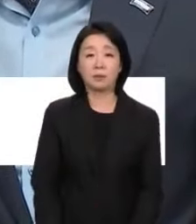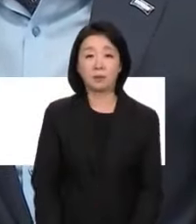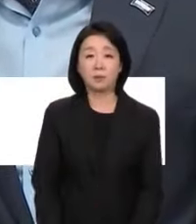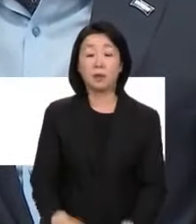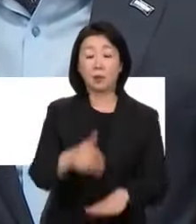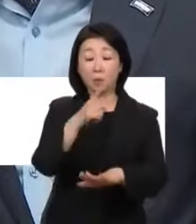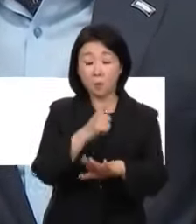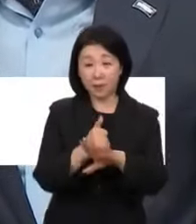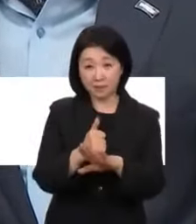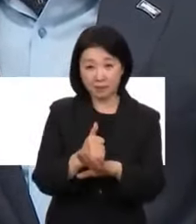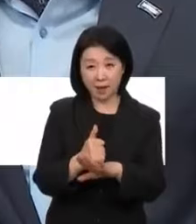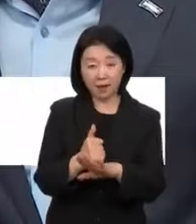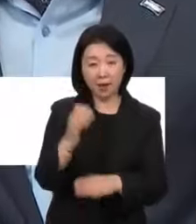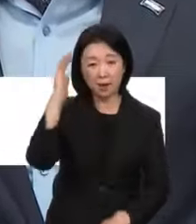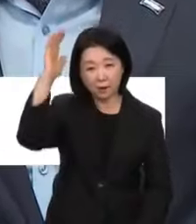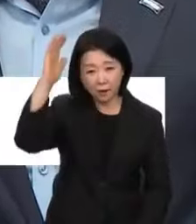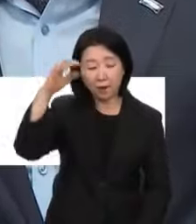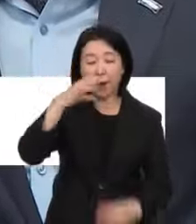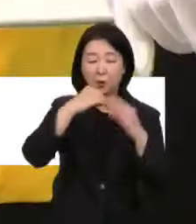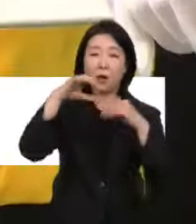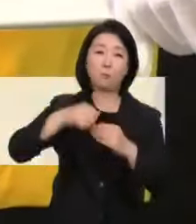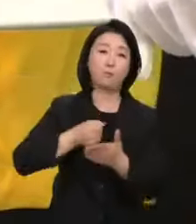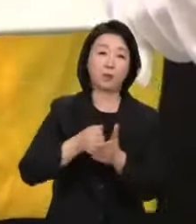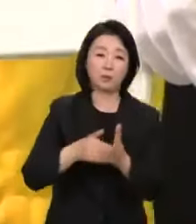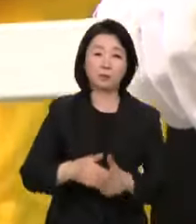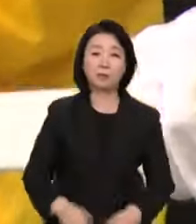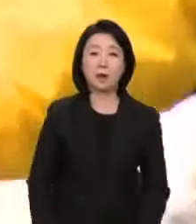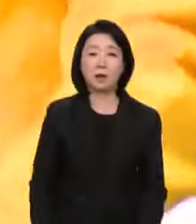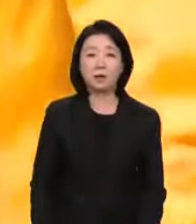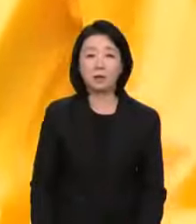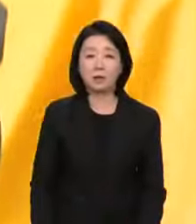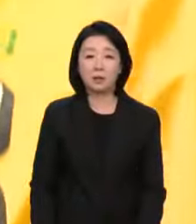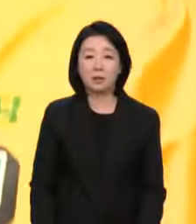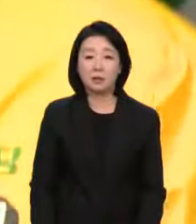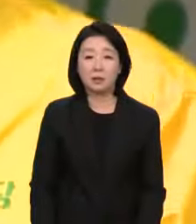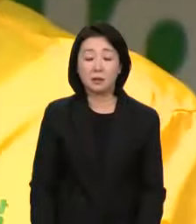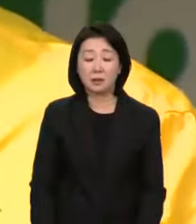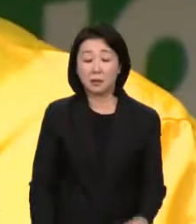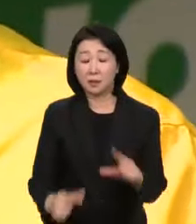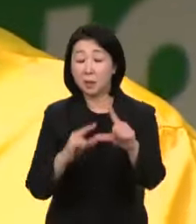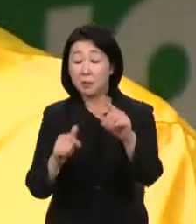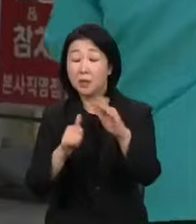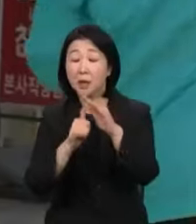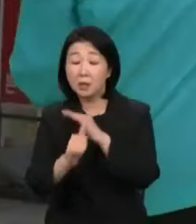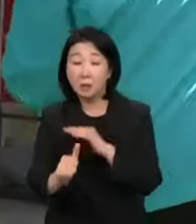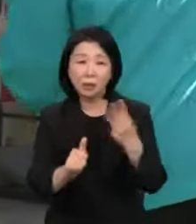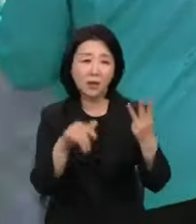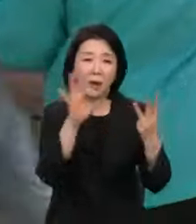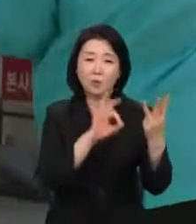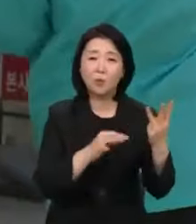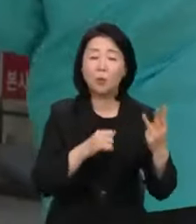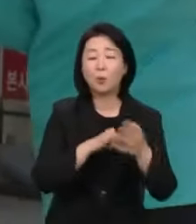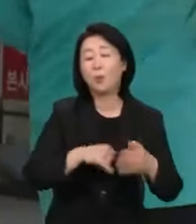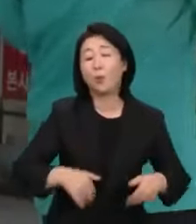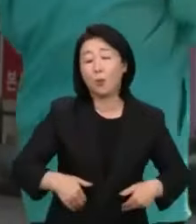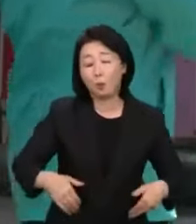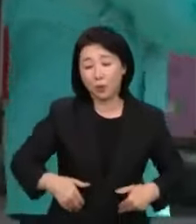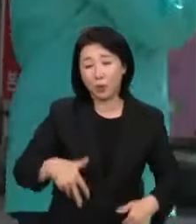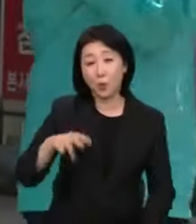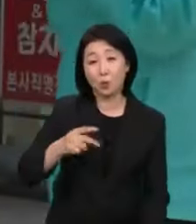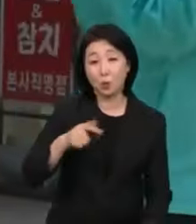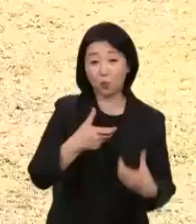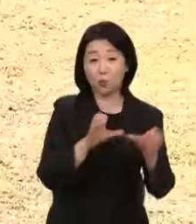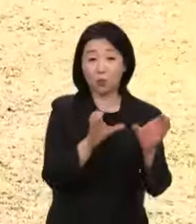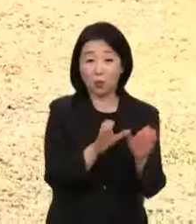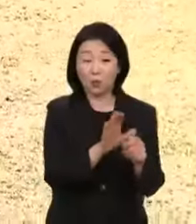마지막 오늘 행사를 광화문에서 하기로 했습니다. 비례대표 3%가 절실한 군소정당들은 조국 혁신당 지지가